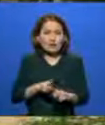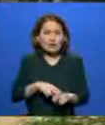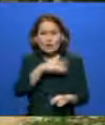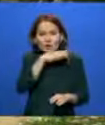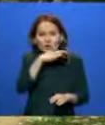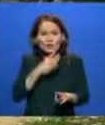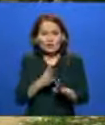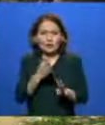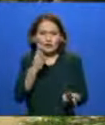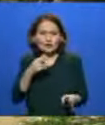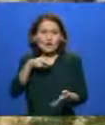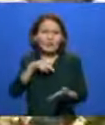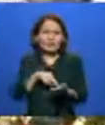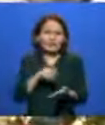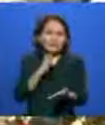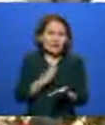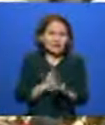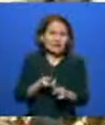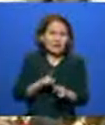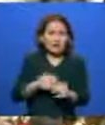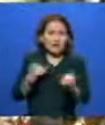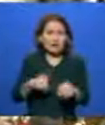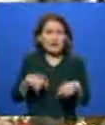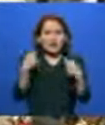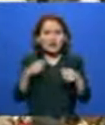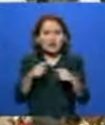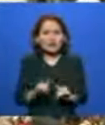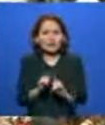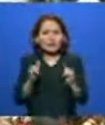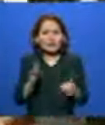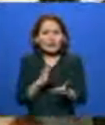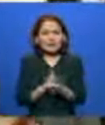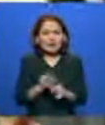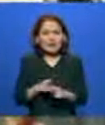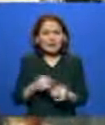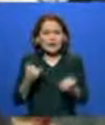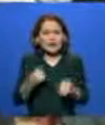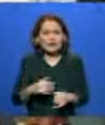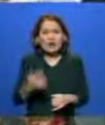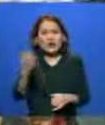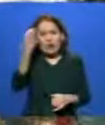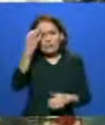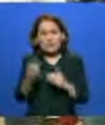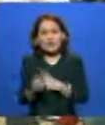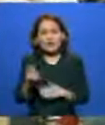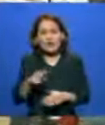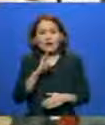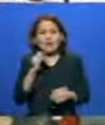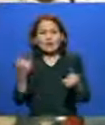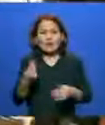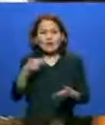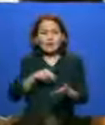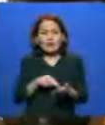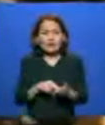тұру туралы шешімін алып сатарлар пайдасына асырып жатыр. Экономикасы әлсіреген Венесуэла үшін мұнай бағасының құлдырауы кесірінен